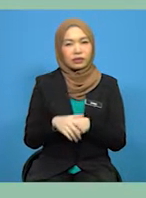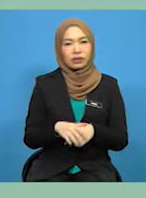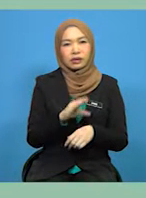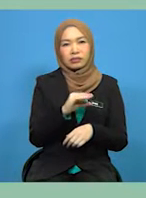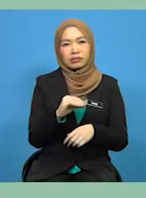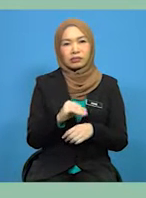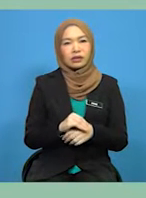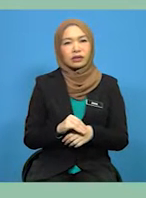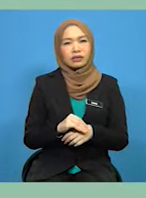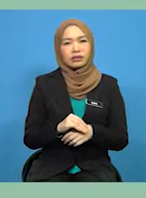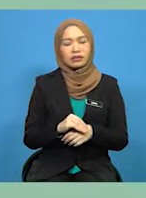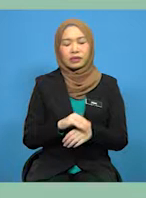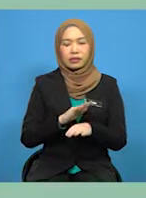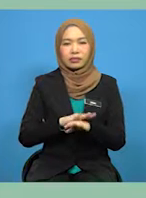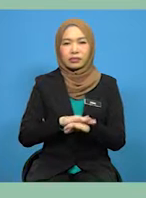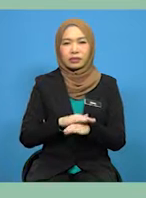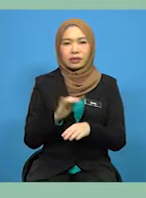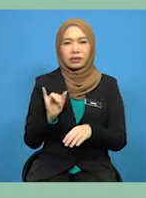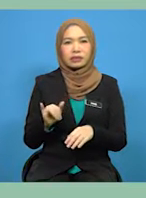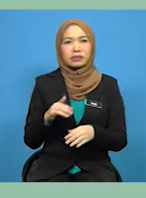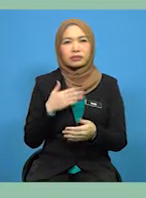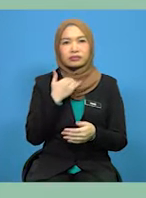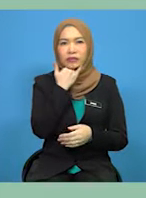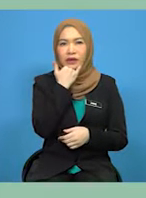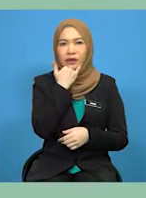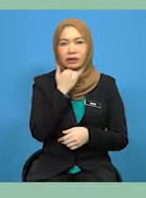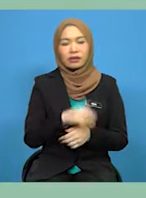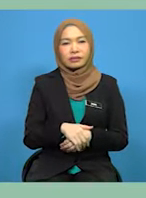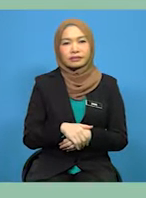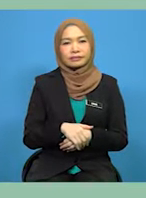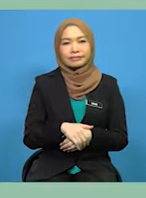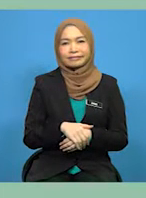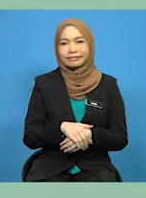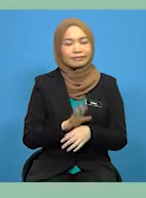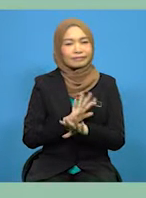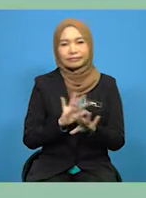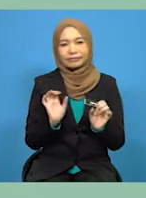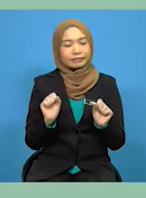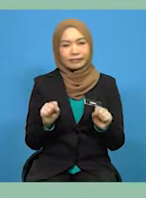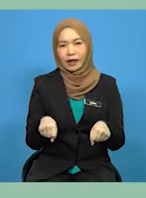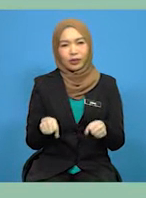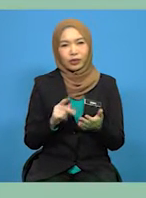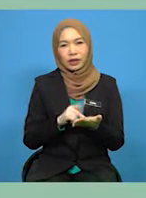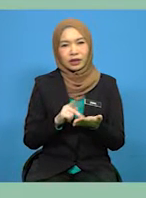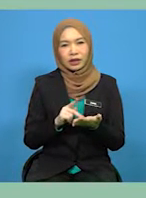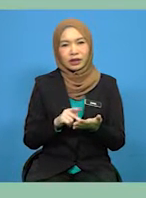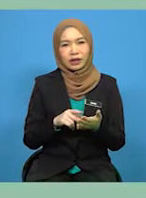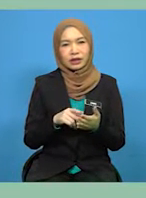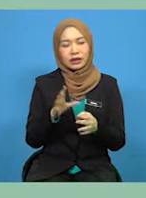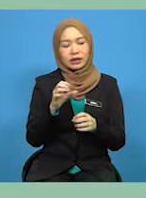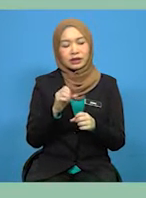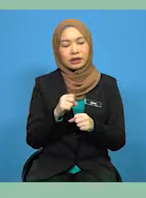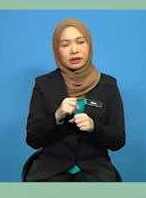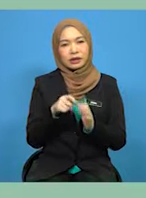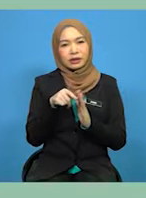dan perjudian. Walaupun keluaran tersebut produktif, tetapi tidak